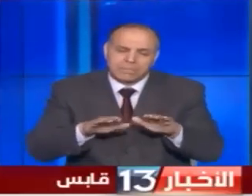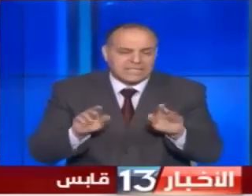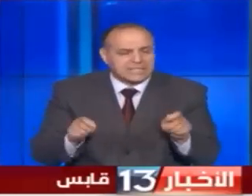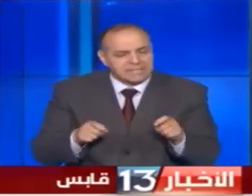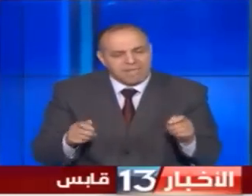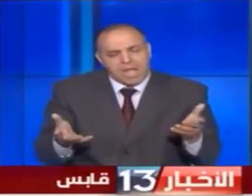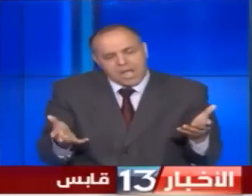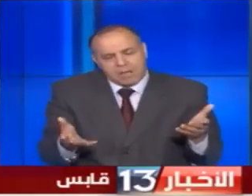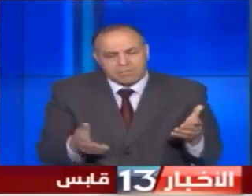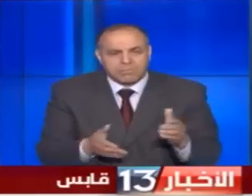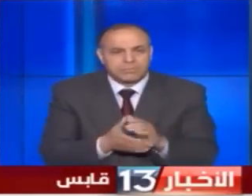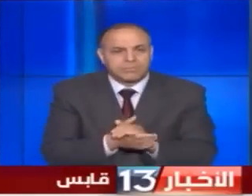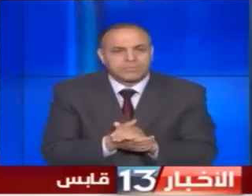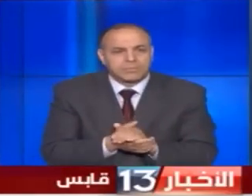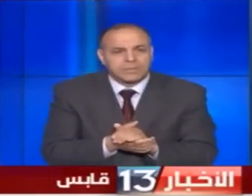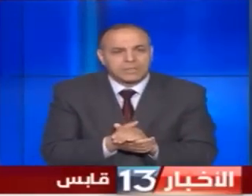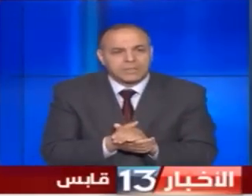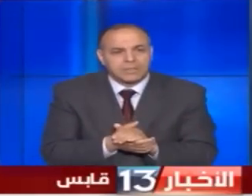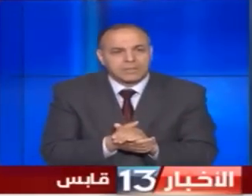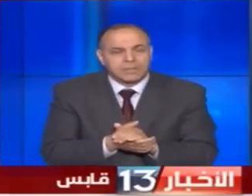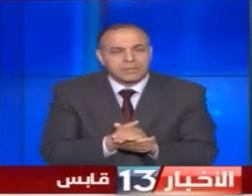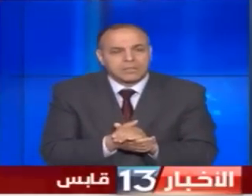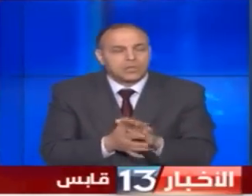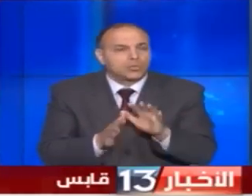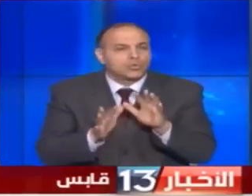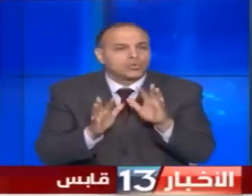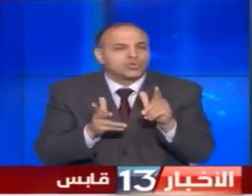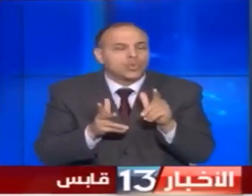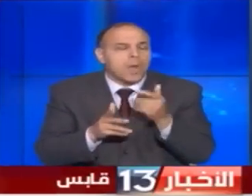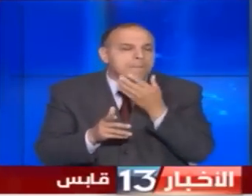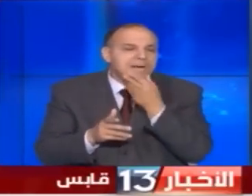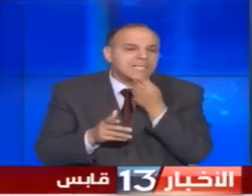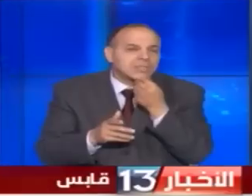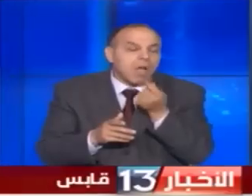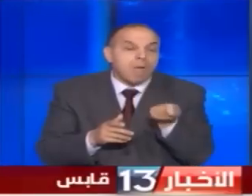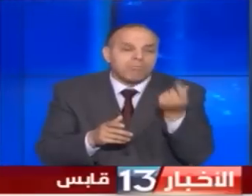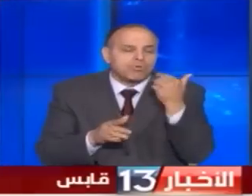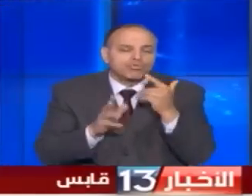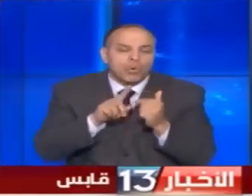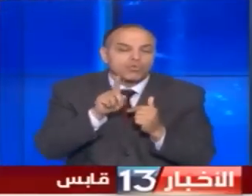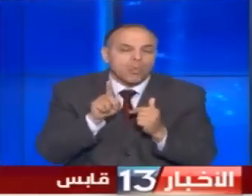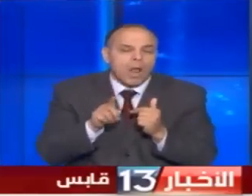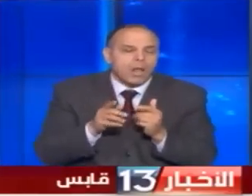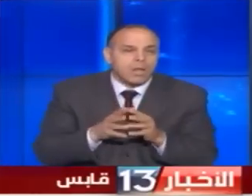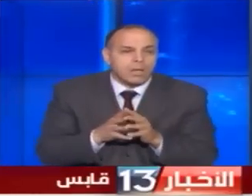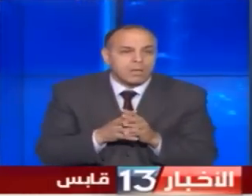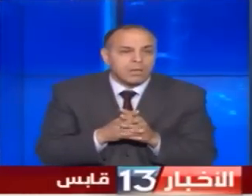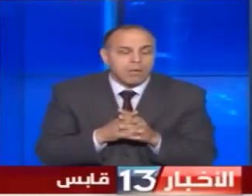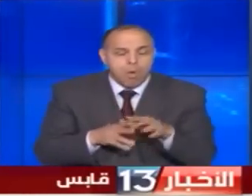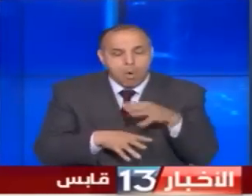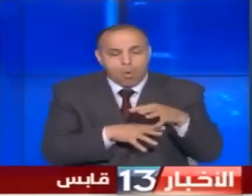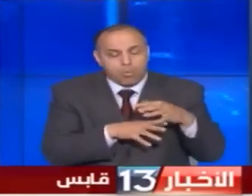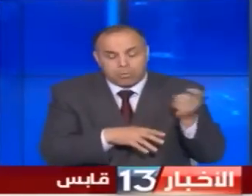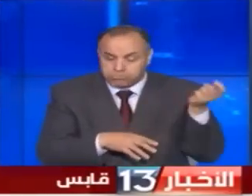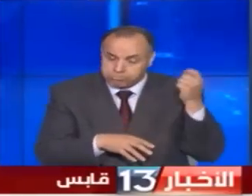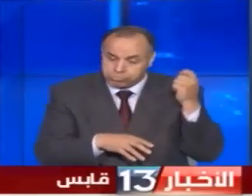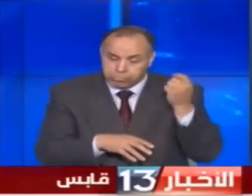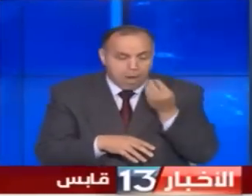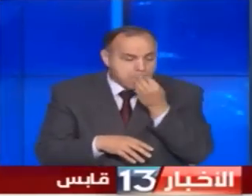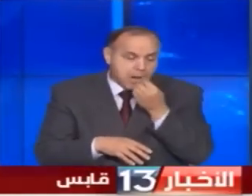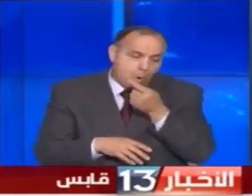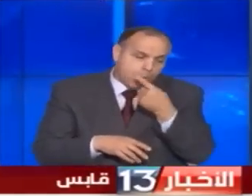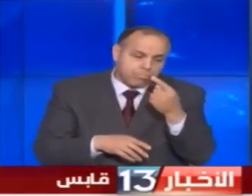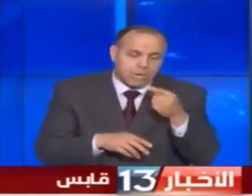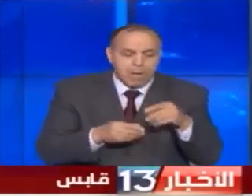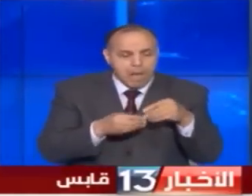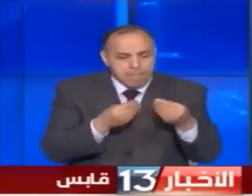المتناول المجموعه اللي القيتها مثلا قاعد غاليه بسرعه ولا يرفضها الخضر والوزيريه فيما